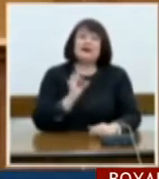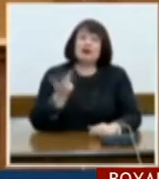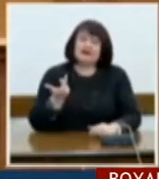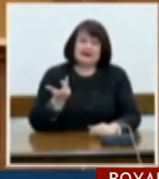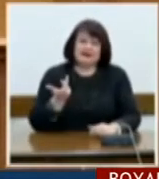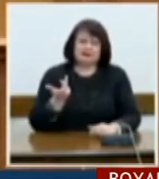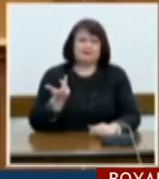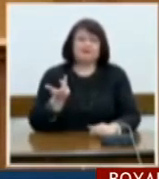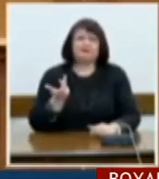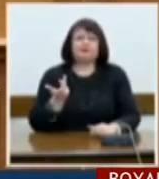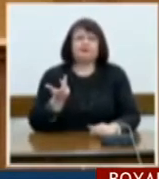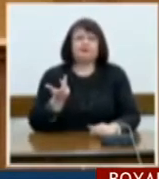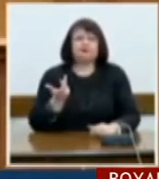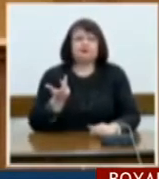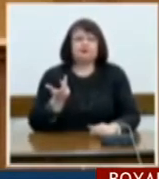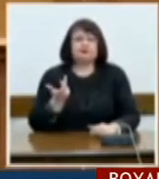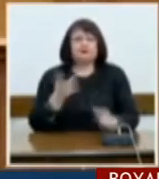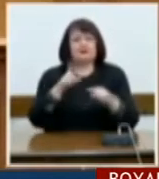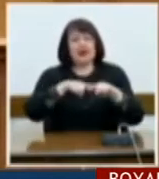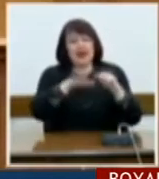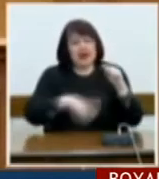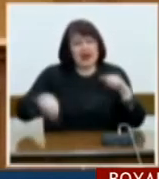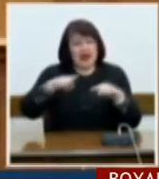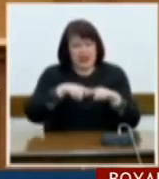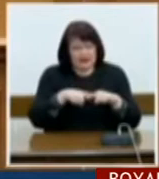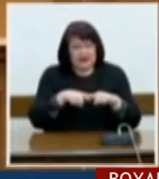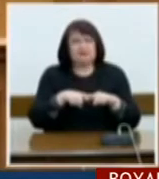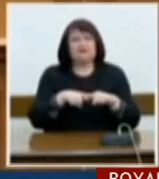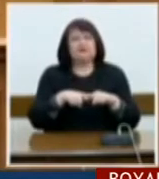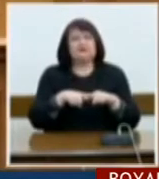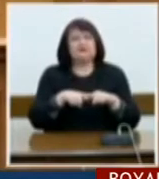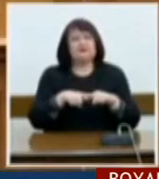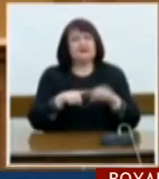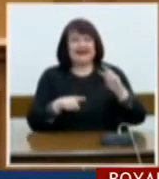είναι ότι η Ελλάδα έχει